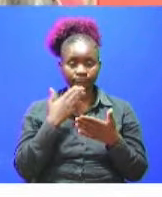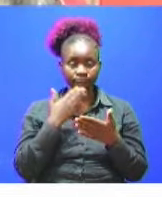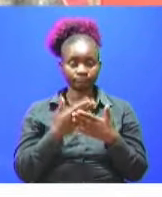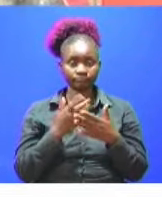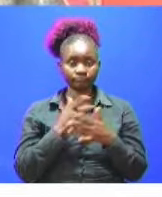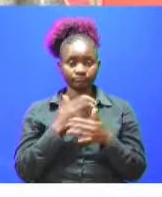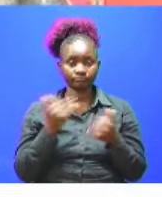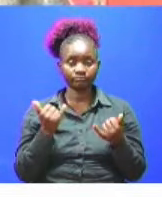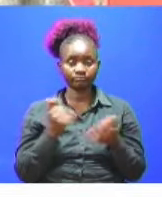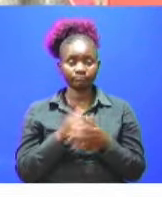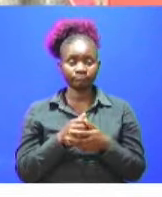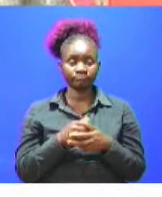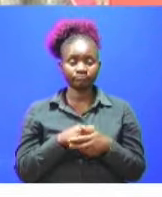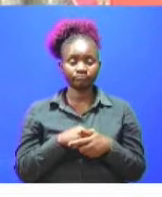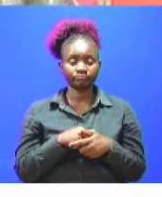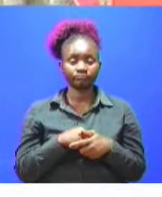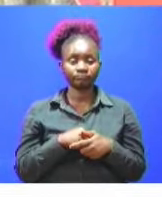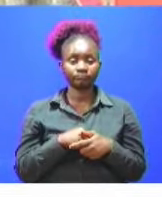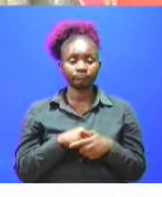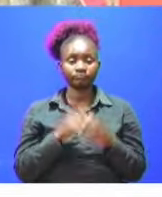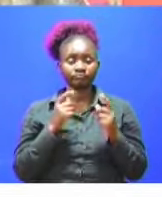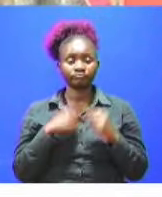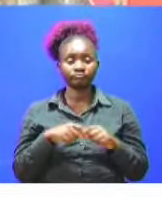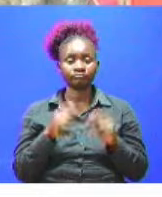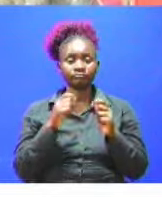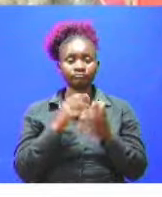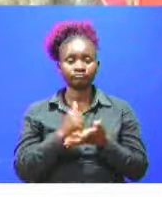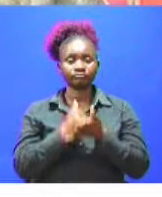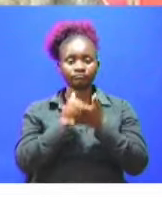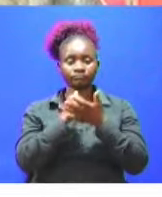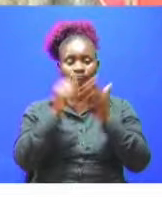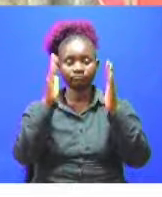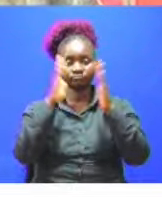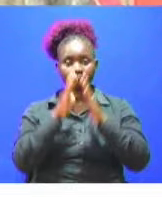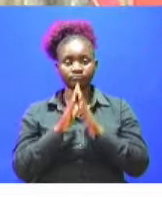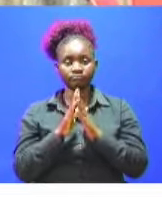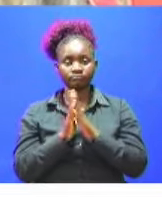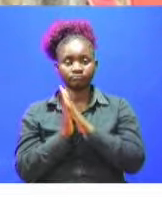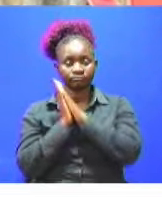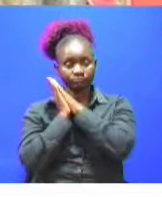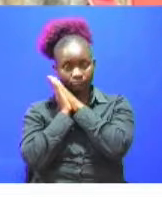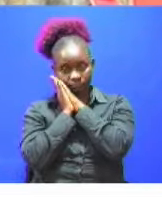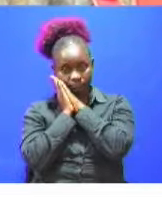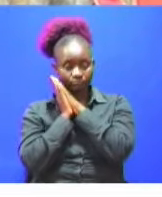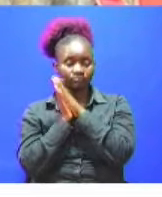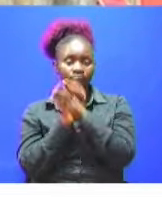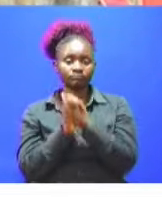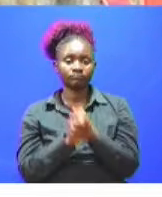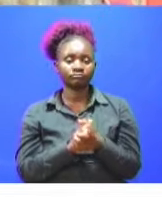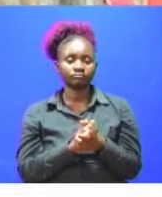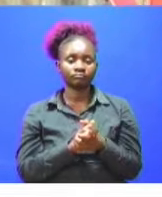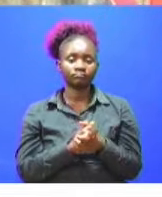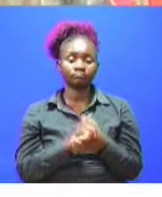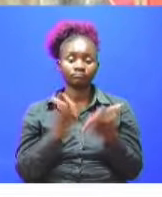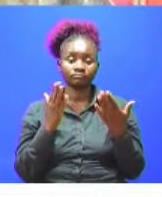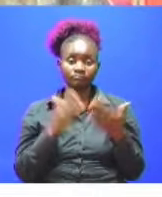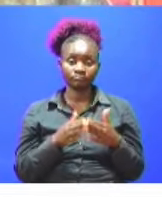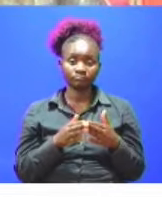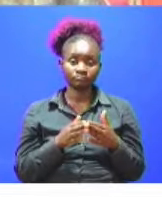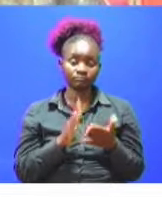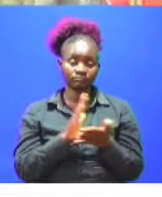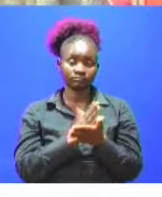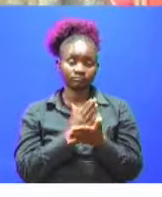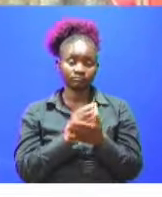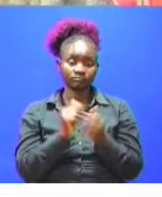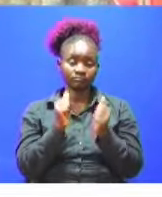nandi rende moteme monkonyere nyumba esakurara kiagera oroche nyumba neye